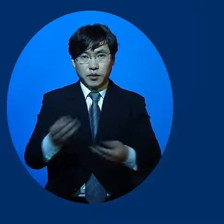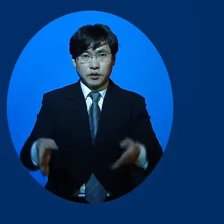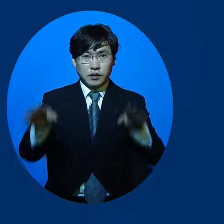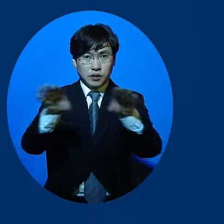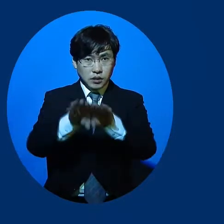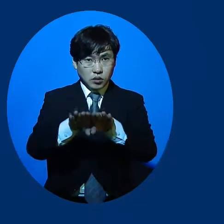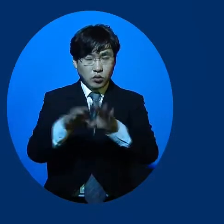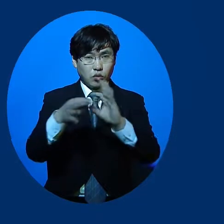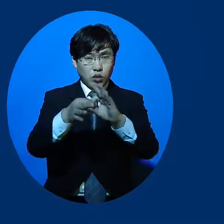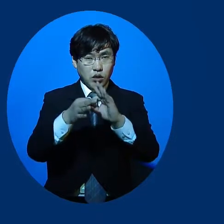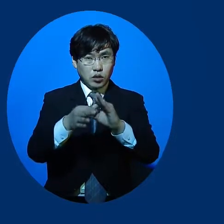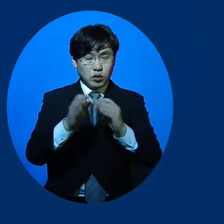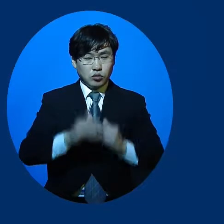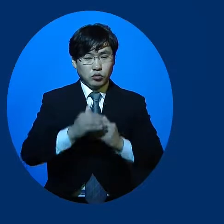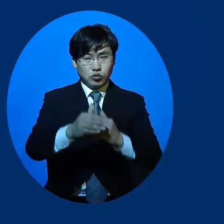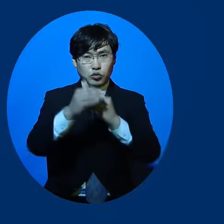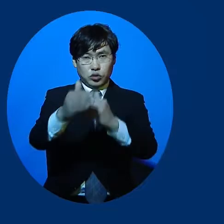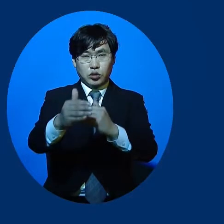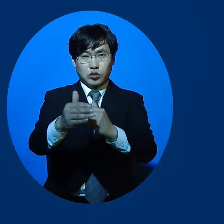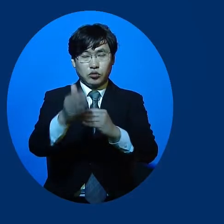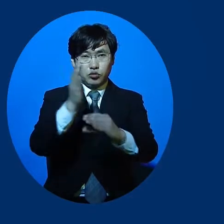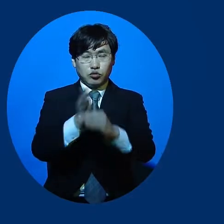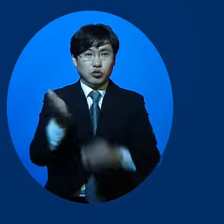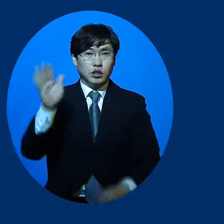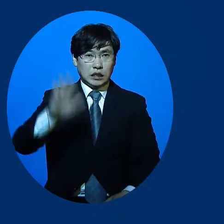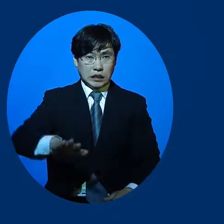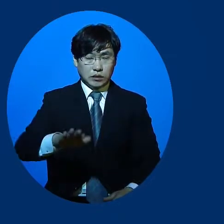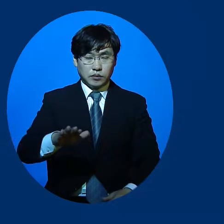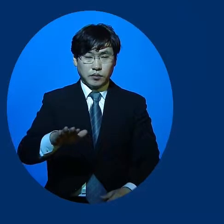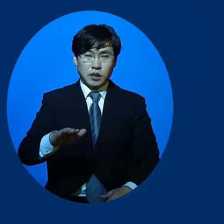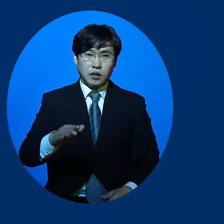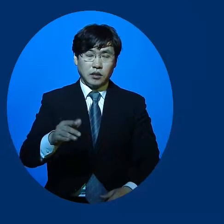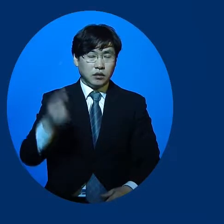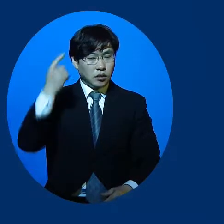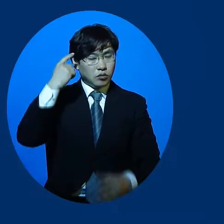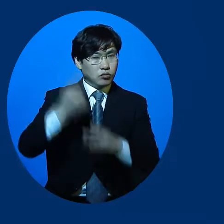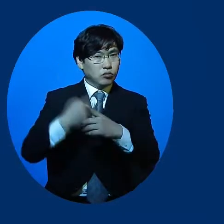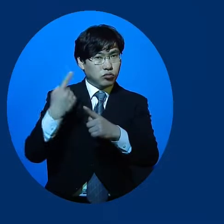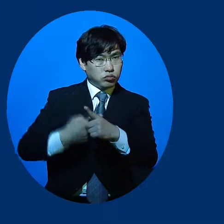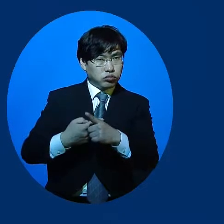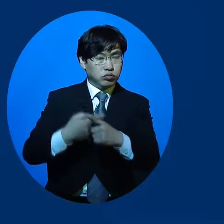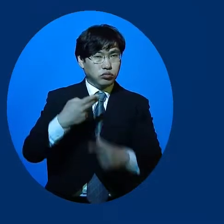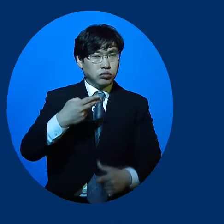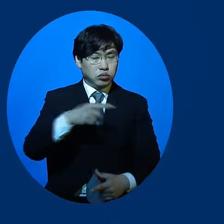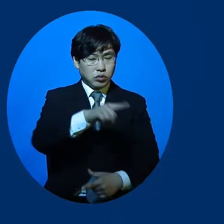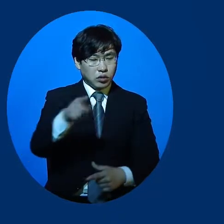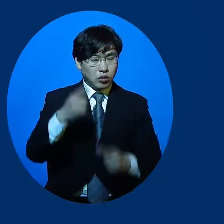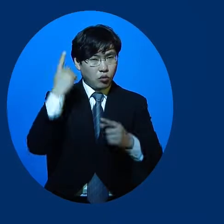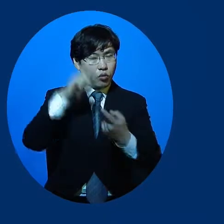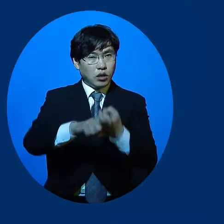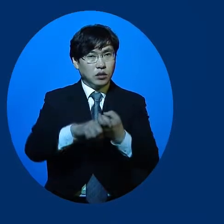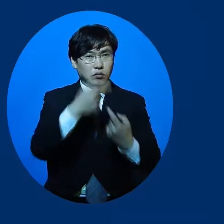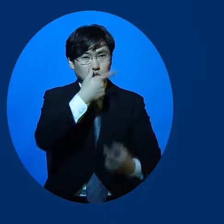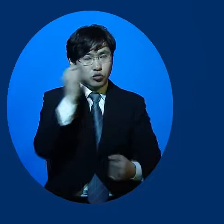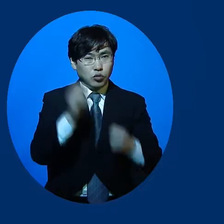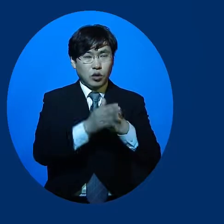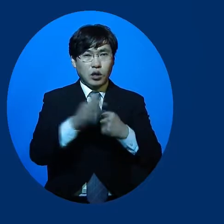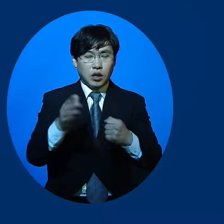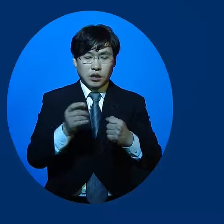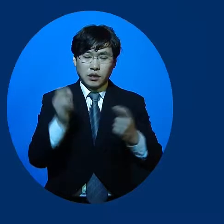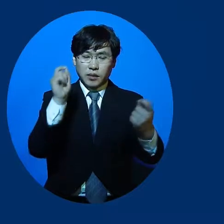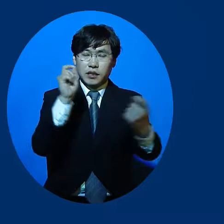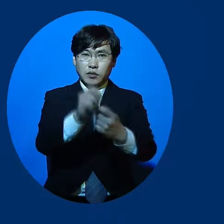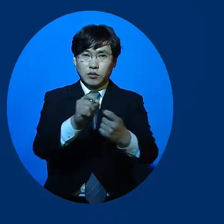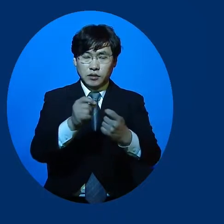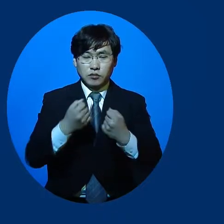설치 보완을 지속적으로 추진해 왔으나 지자체의 무관심 등으로 여전히 장애인들이 접근하기에는 많은 제약이